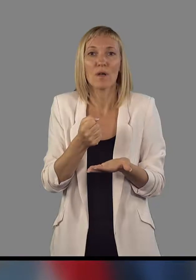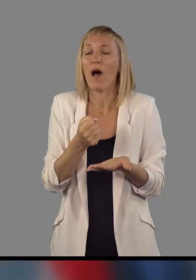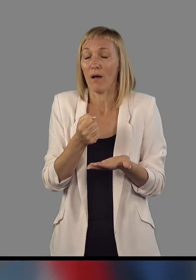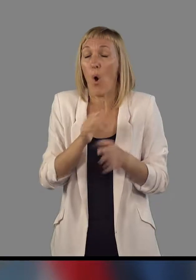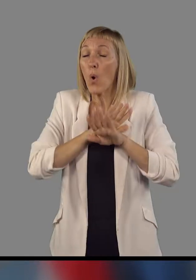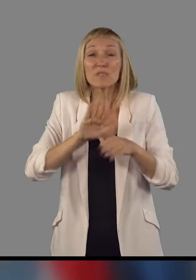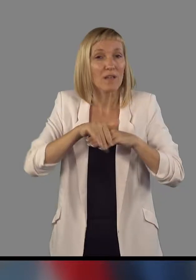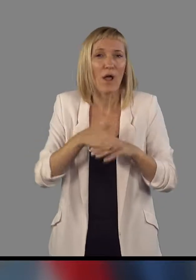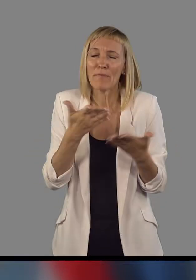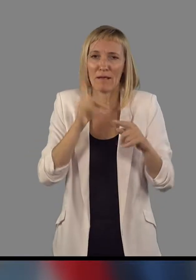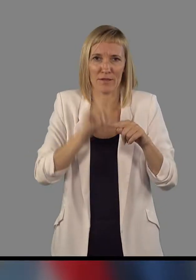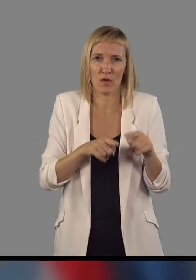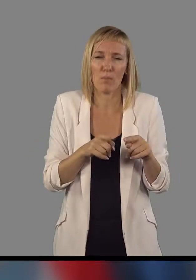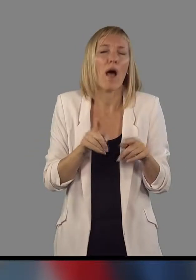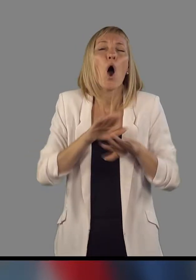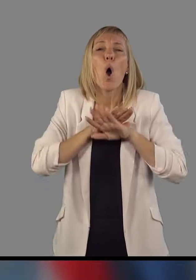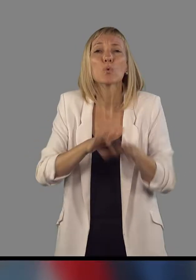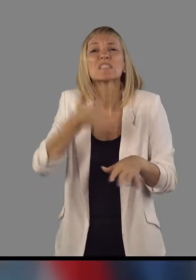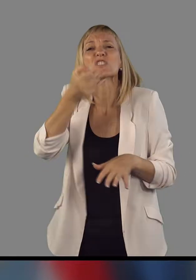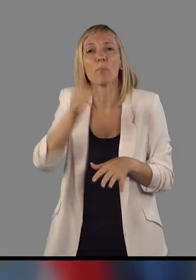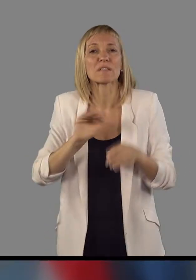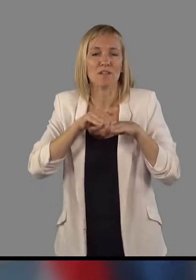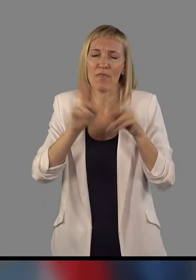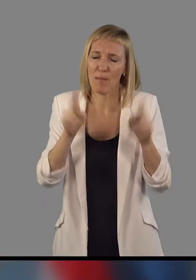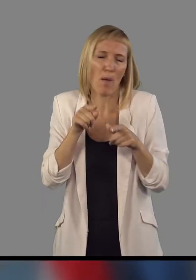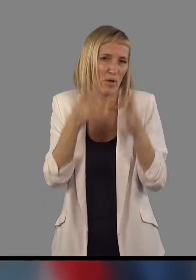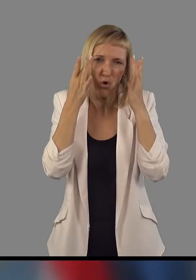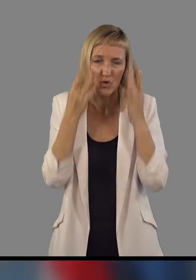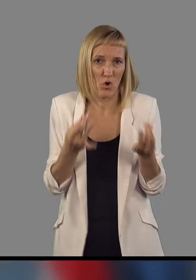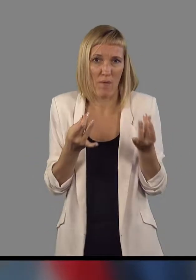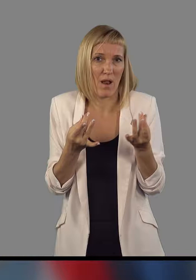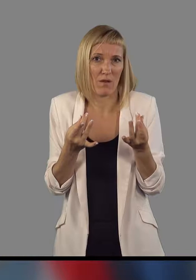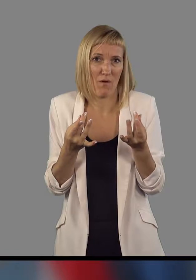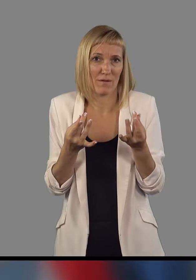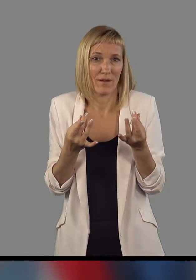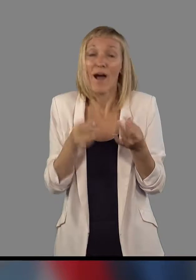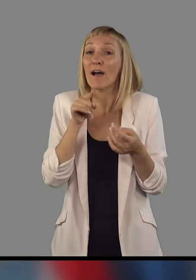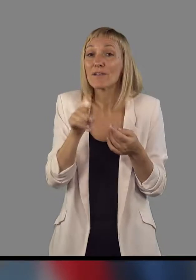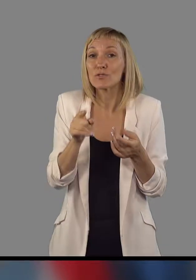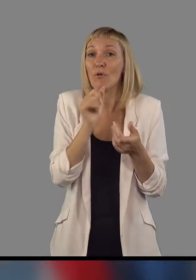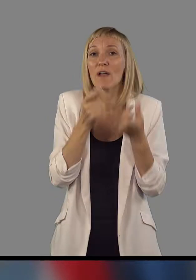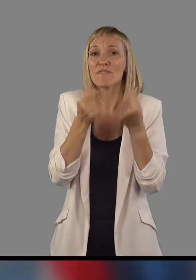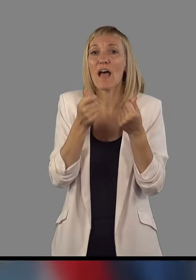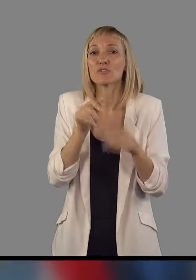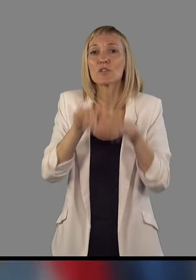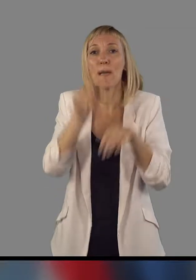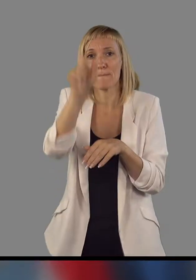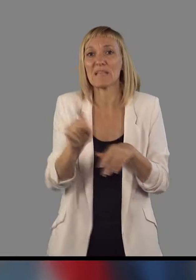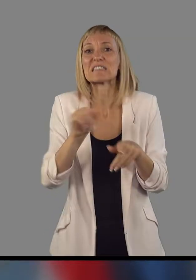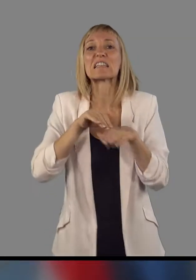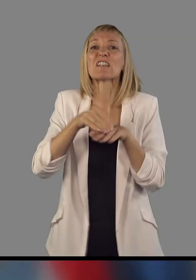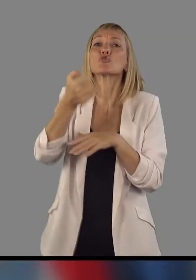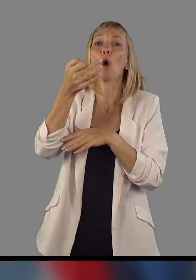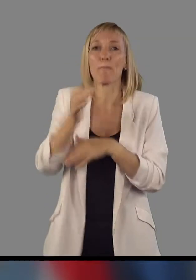potem nekaj narobe. Nihče ni zadovoljen s proračunom, kar je normalno. In seveda na ta račun tudi